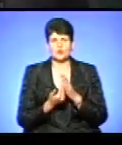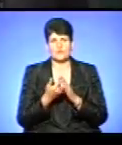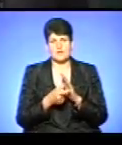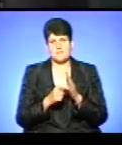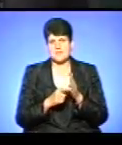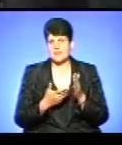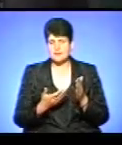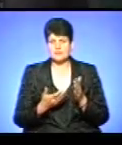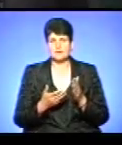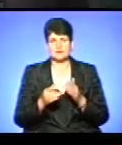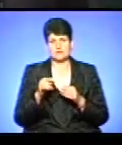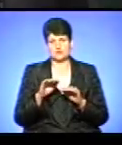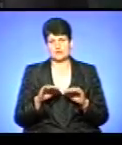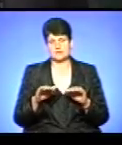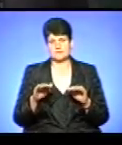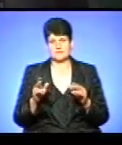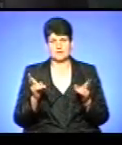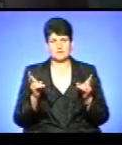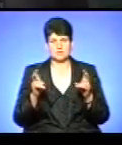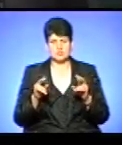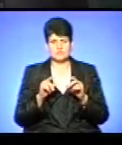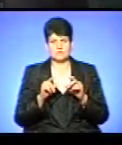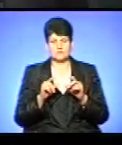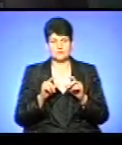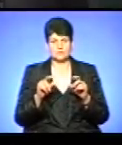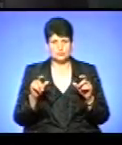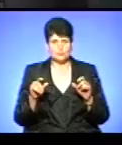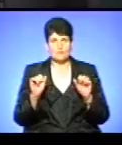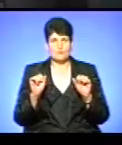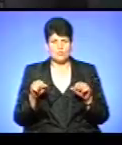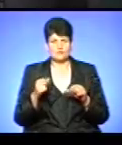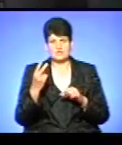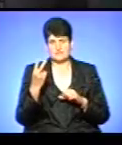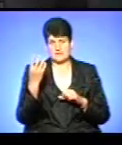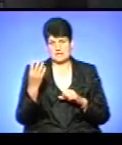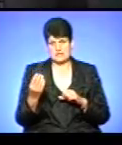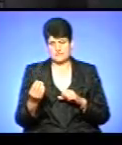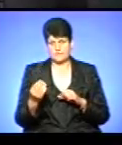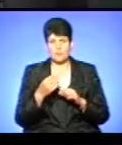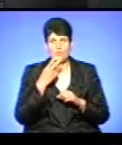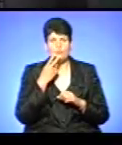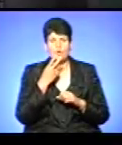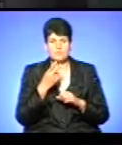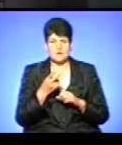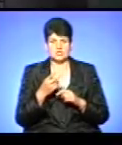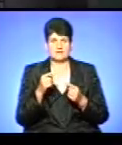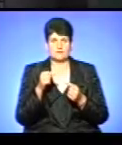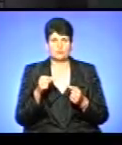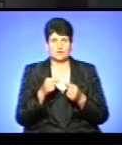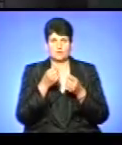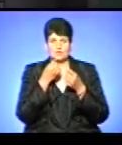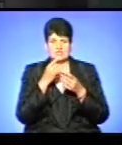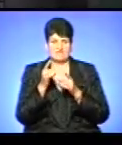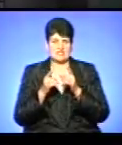кабінети. Так що учні, які прийшли в школу мистецтв, могли вже за тих два дні побачити відповідні позитивні